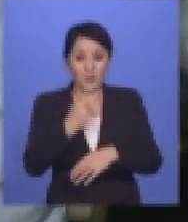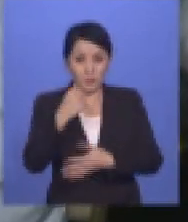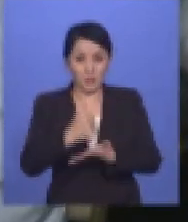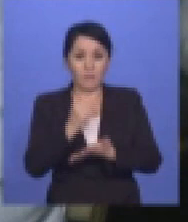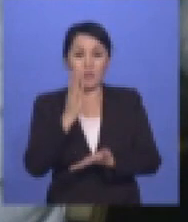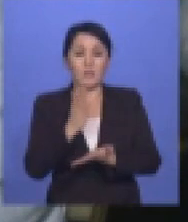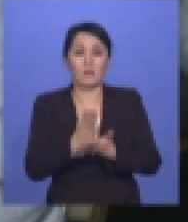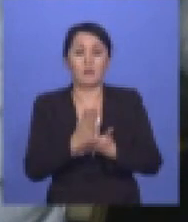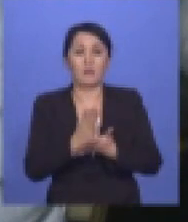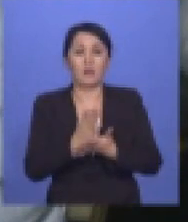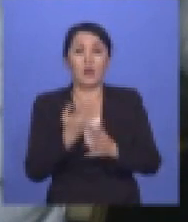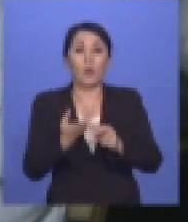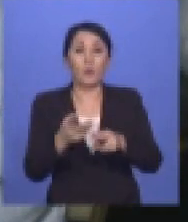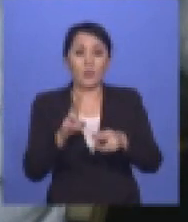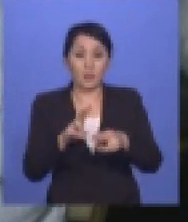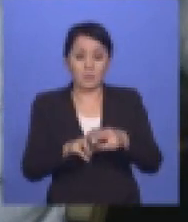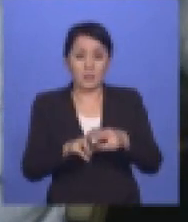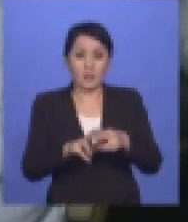бар. Өйткені